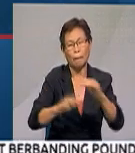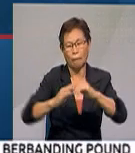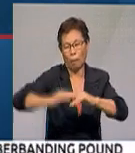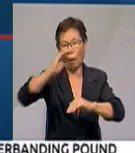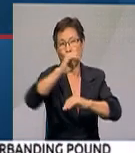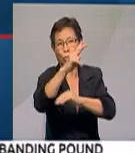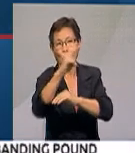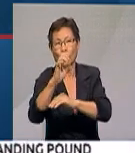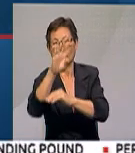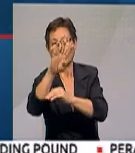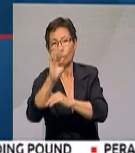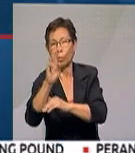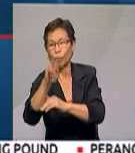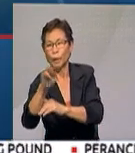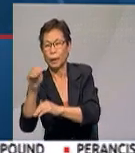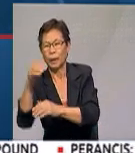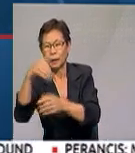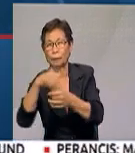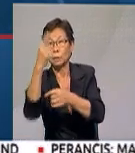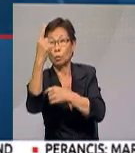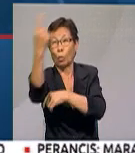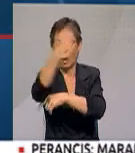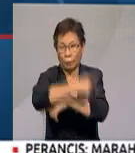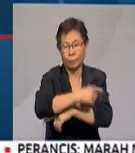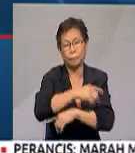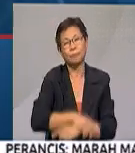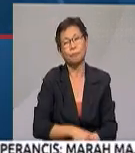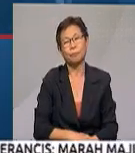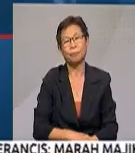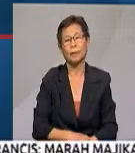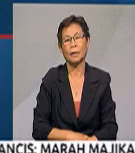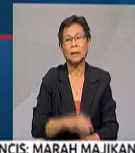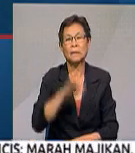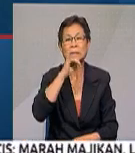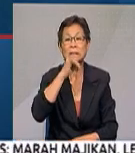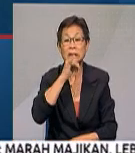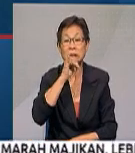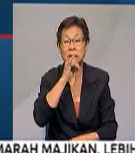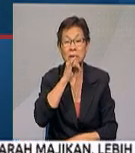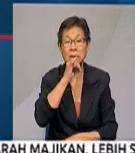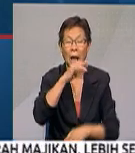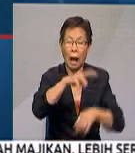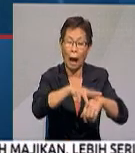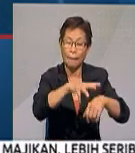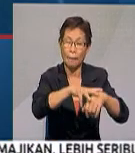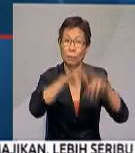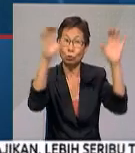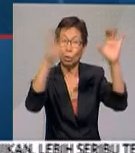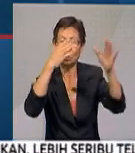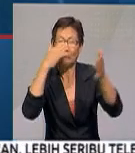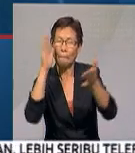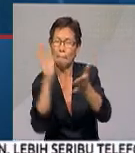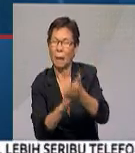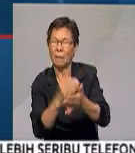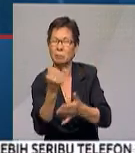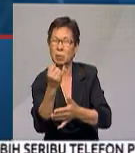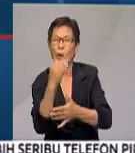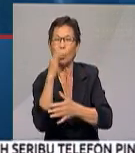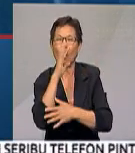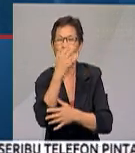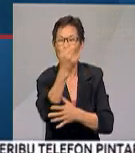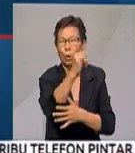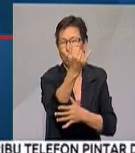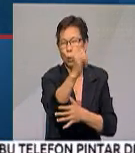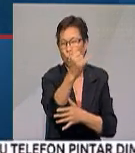melebihi 240 mm dalam sehari. Diikuti berwarna jingga iaitu amaran cuaca buruk, warna kuning